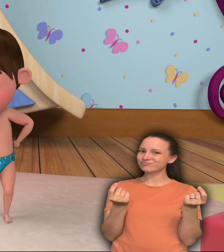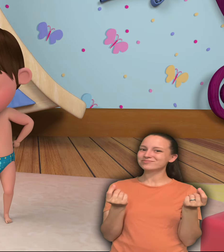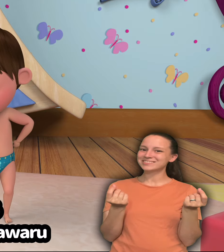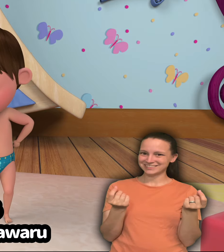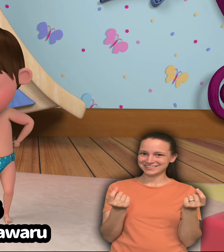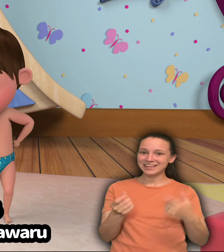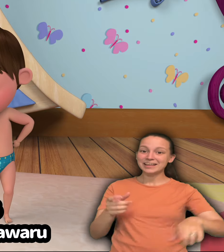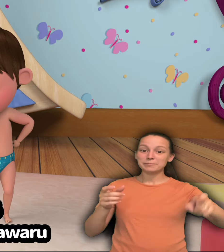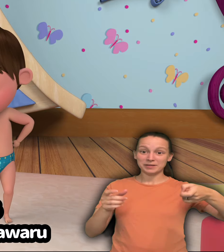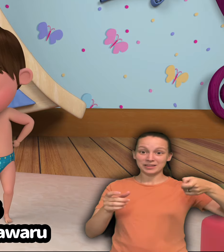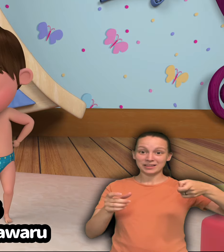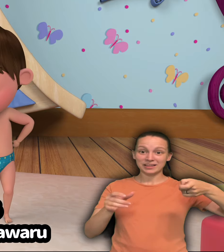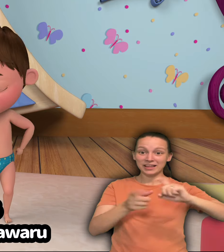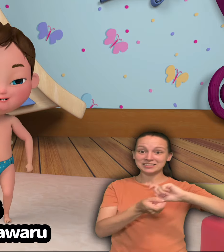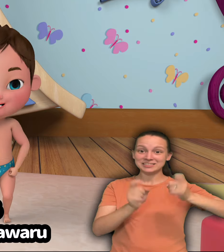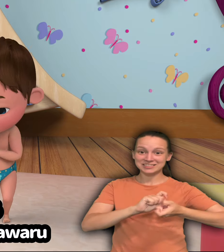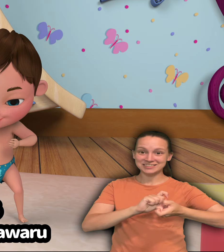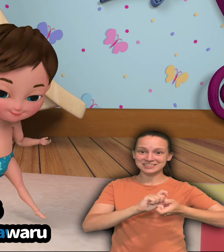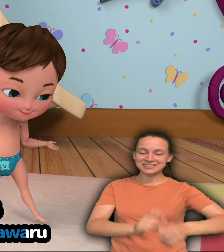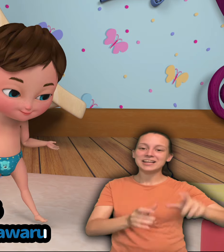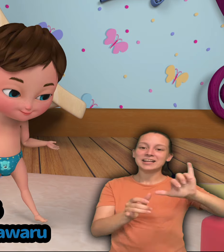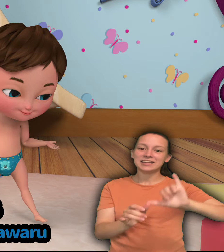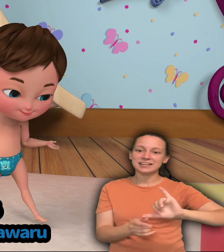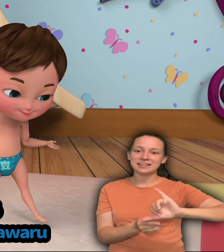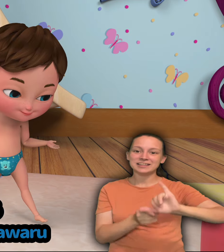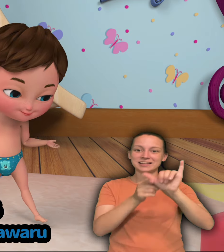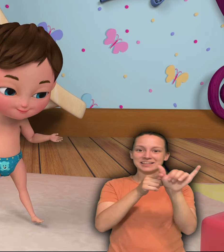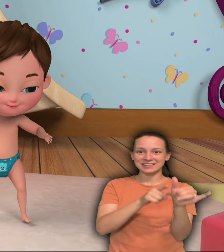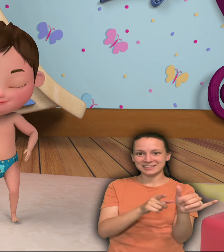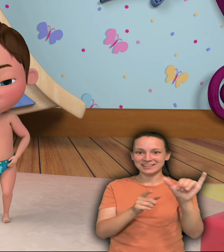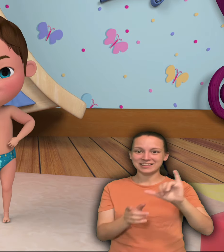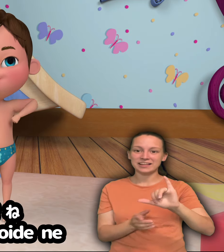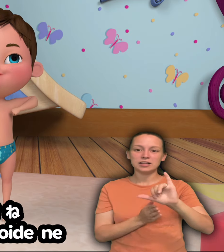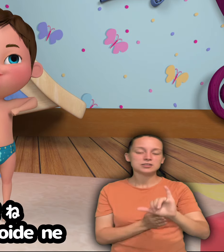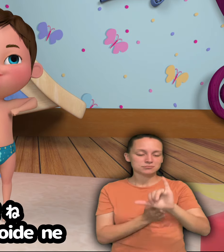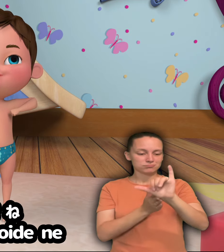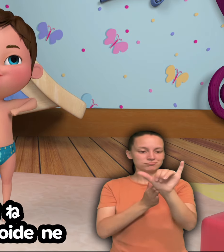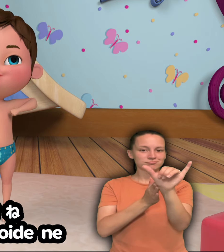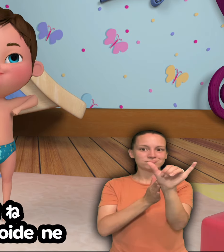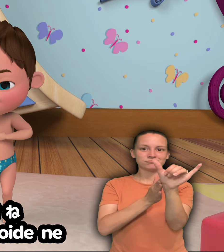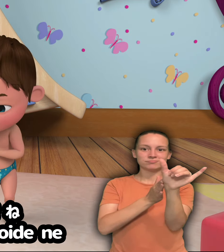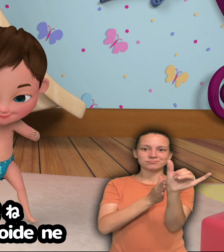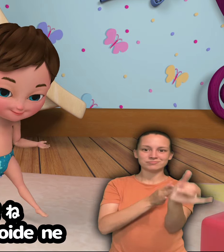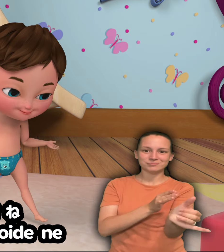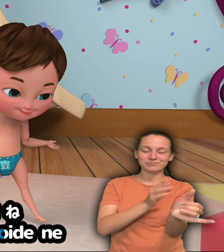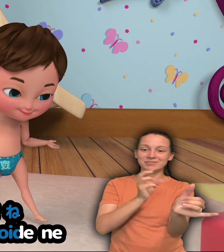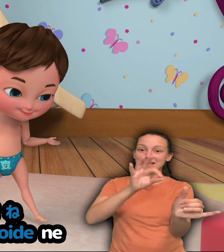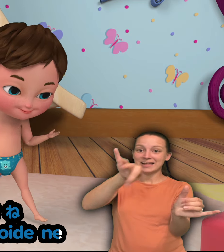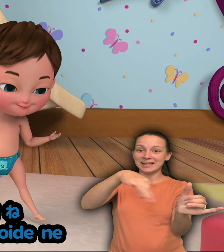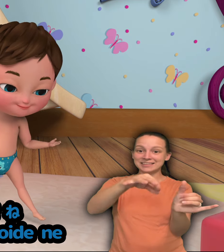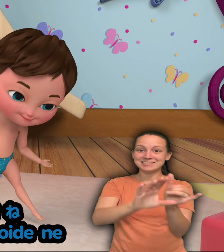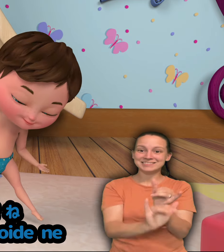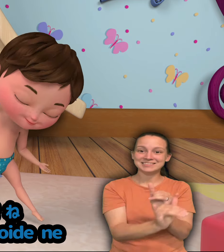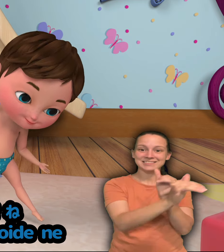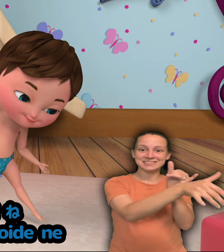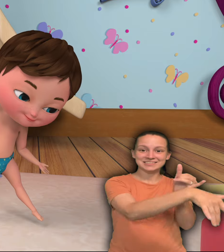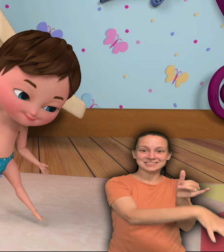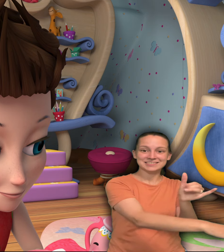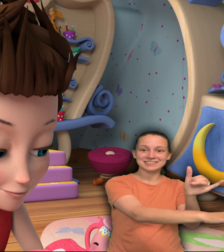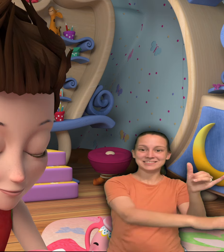だハンドルくるっと向き変わる僕を傾け注い